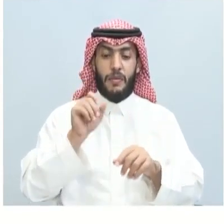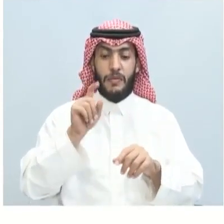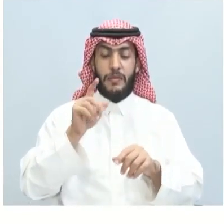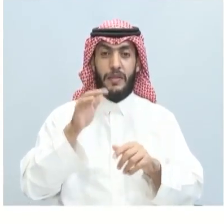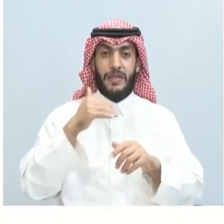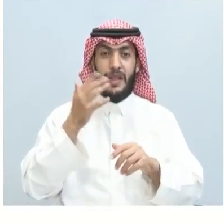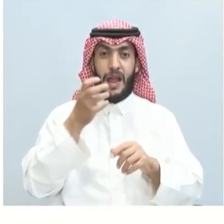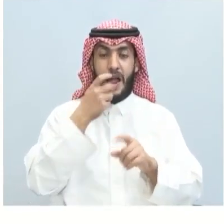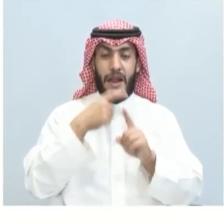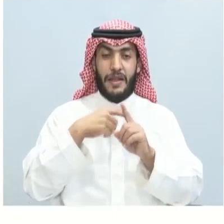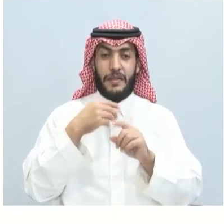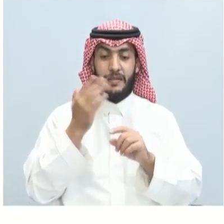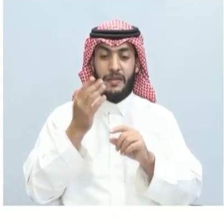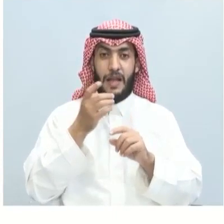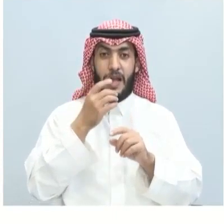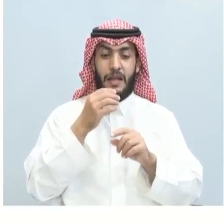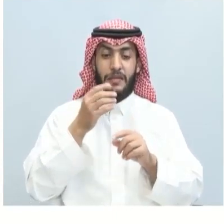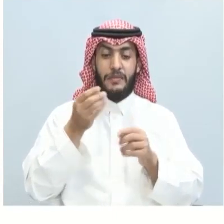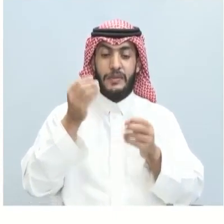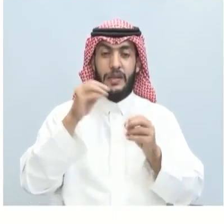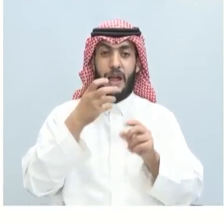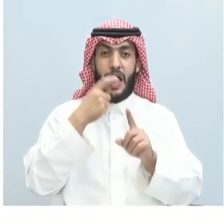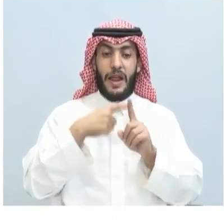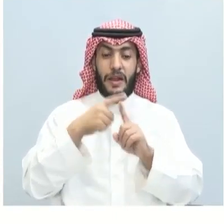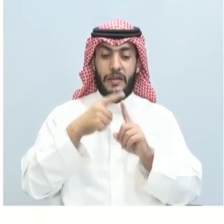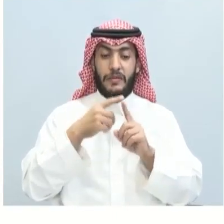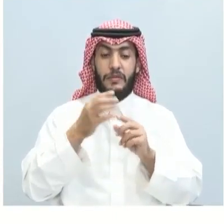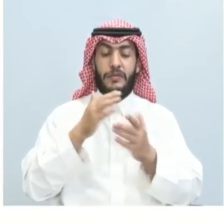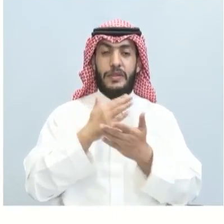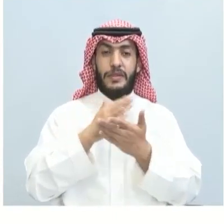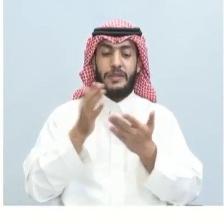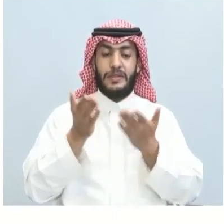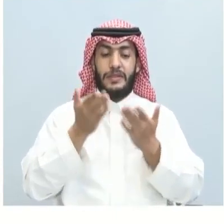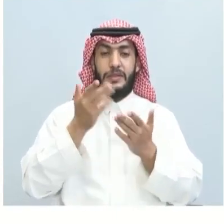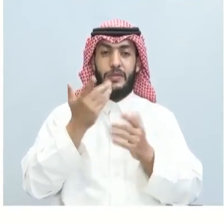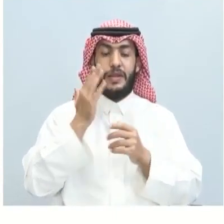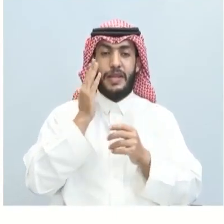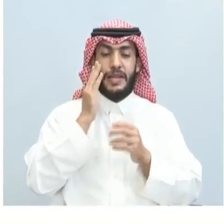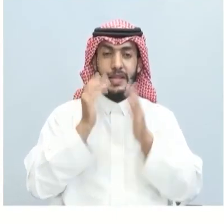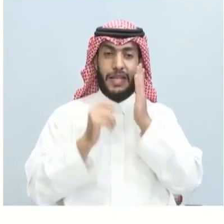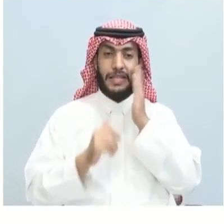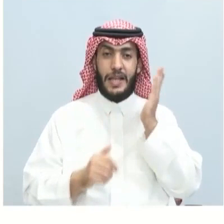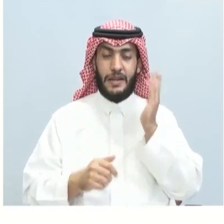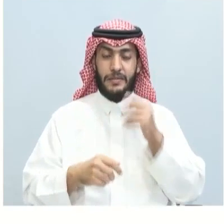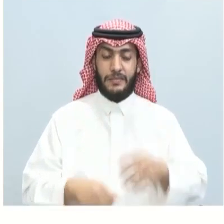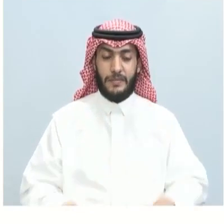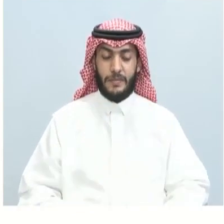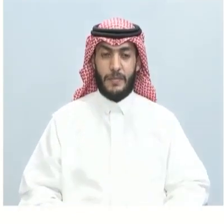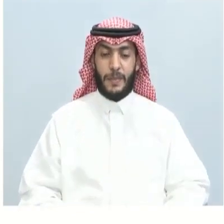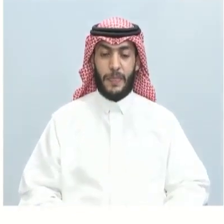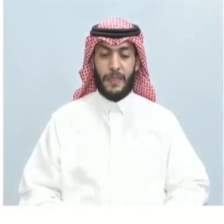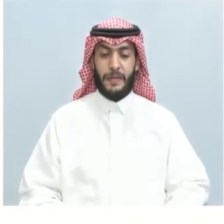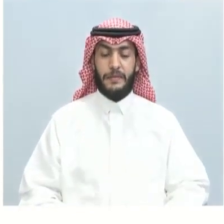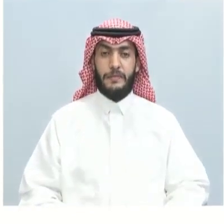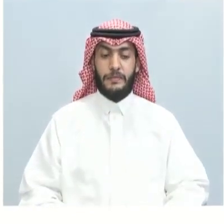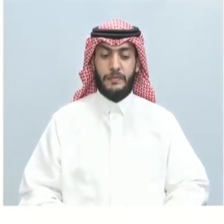ف الطارد للحراره في زياده درجه الحراره ينزاح الاتزان نحو اليسار اذا انزاح